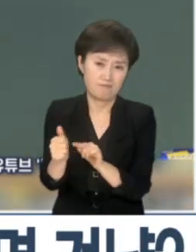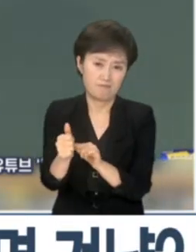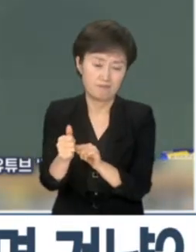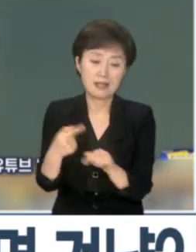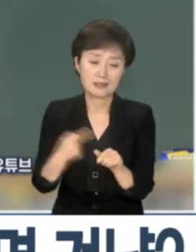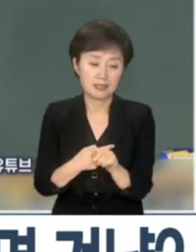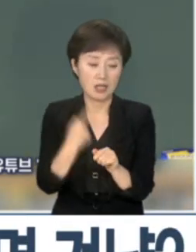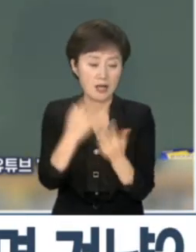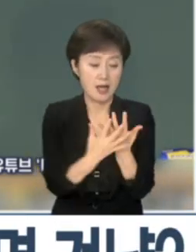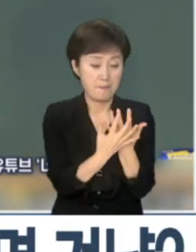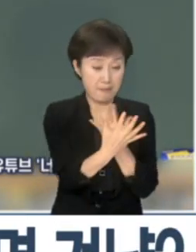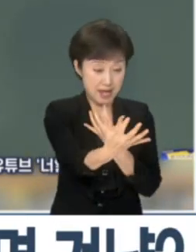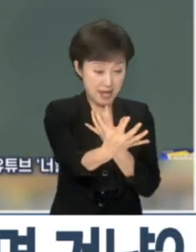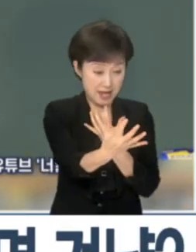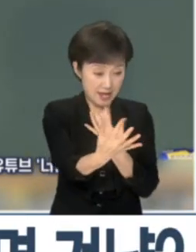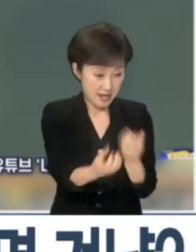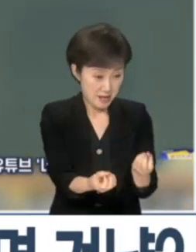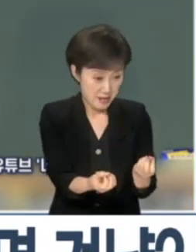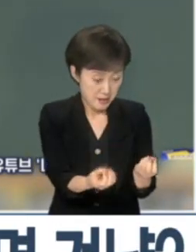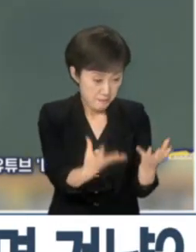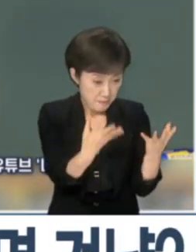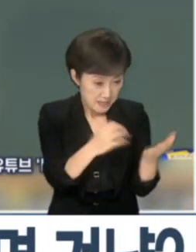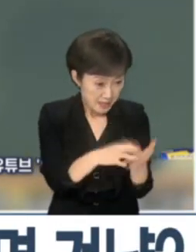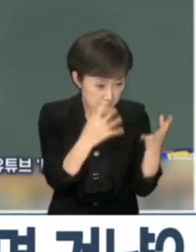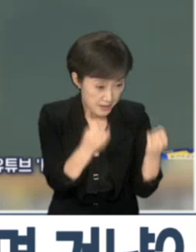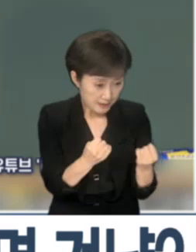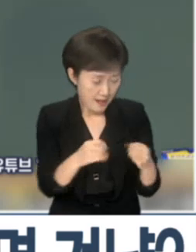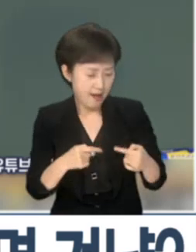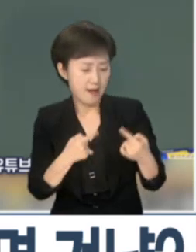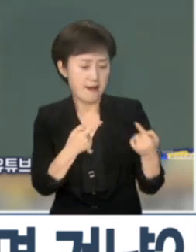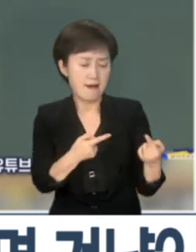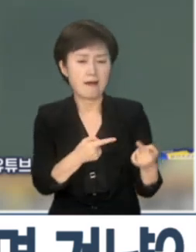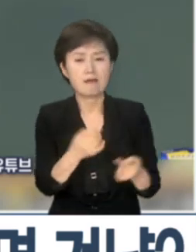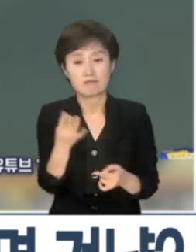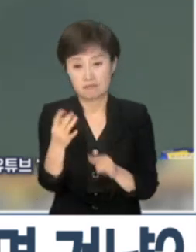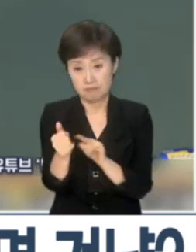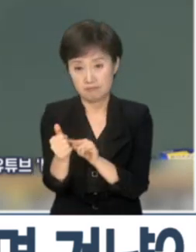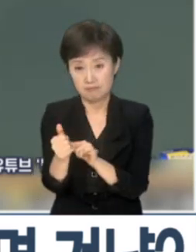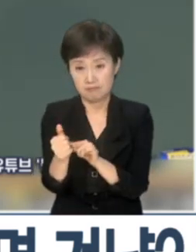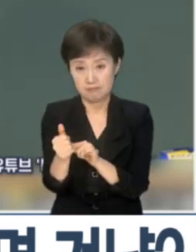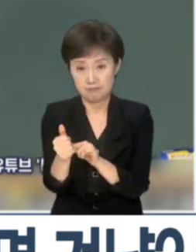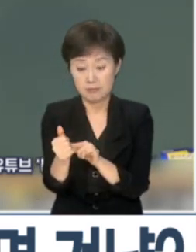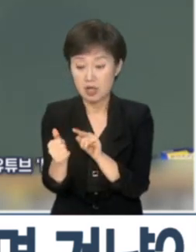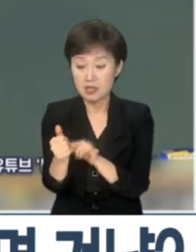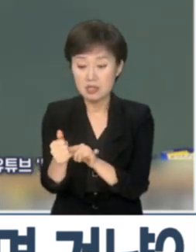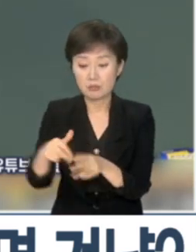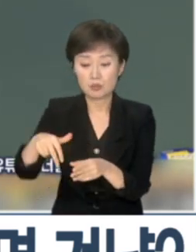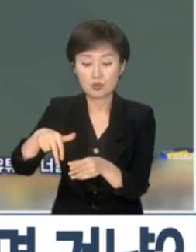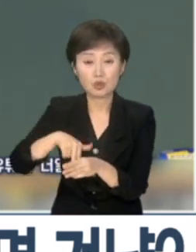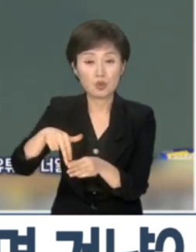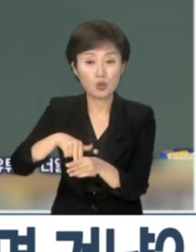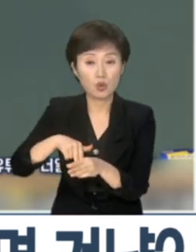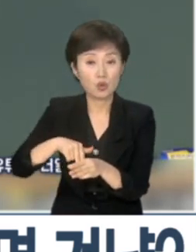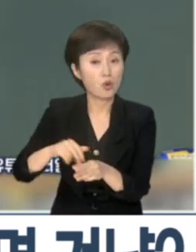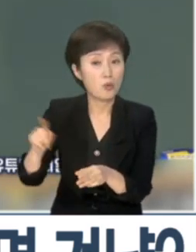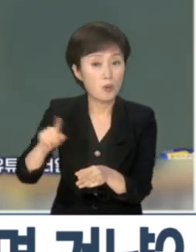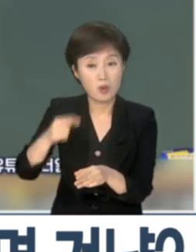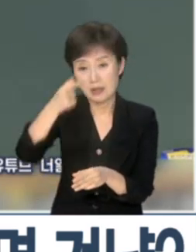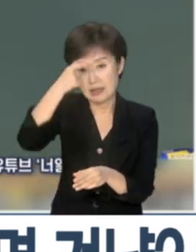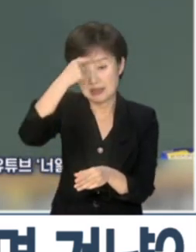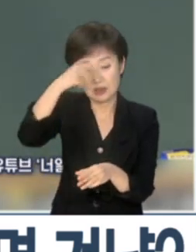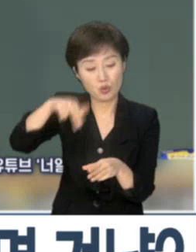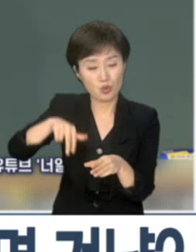집회에 참석하는 것은 매우 자연스럽다고 생각하고요. 그리고 본인은 지금 그 종교적인 관점에서 보면은